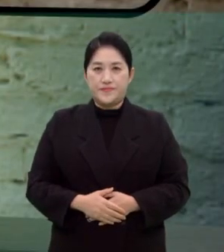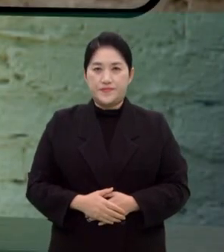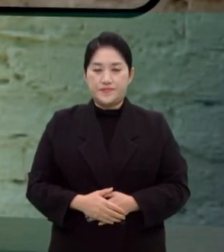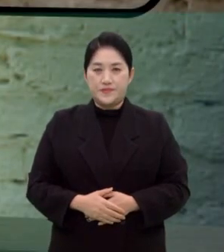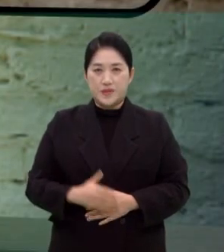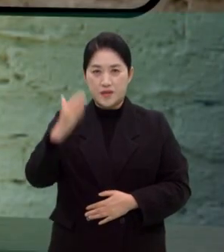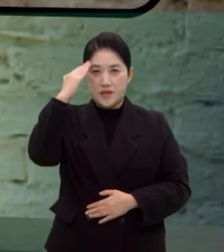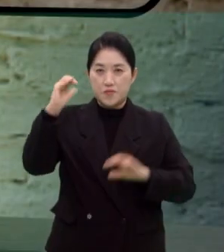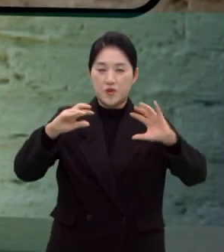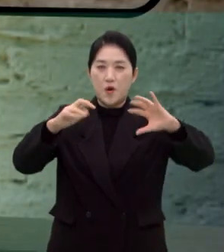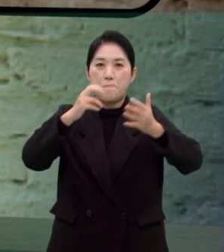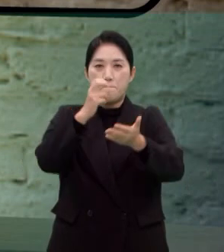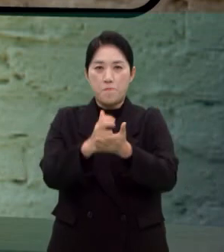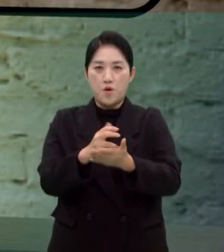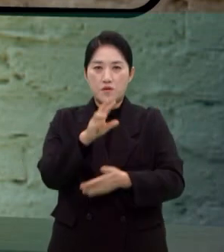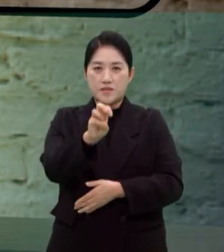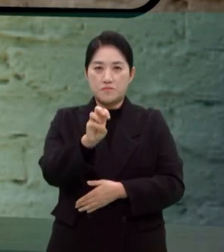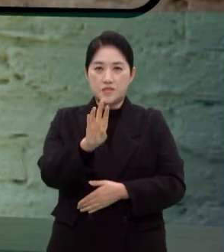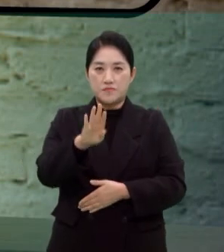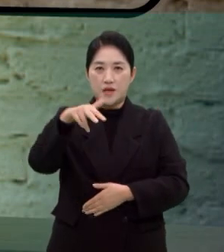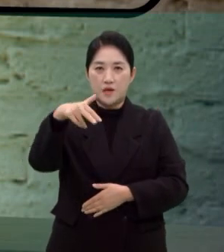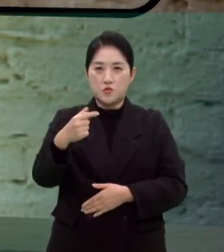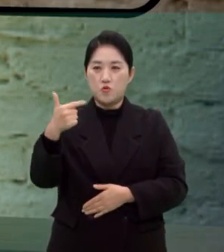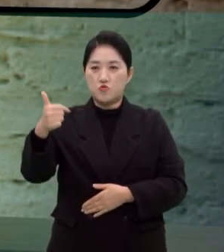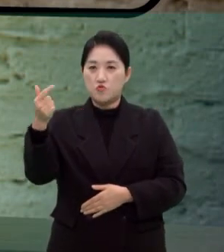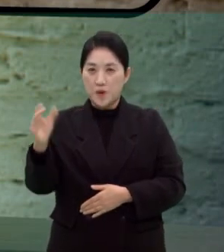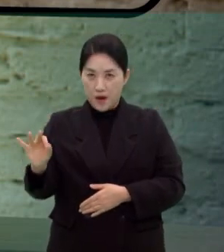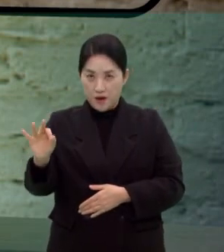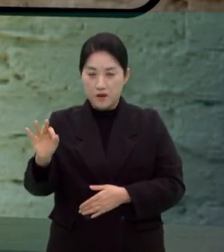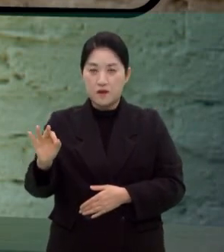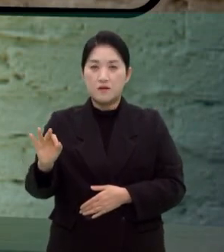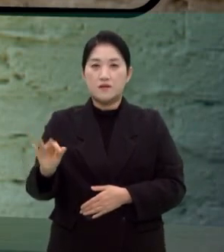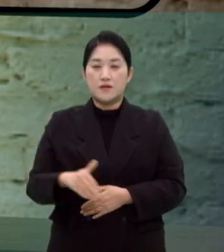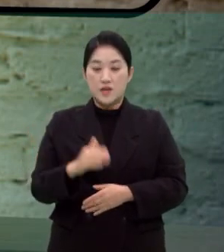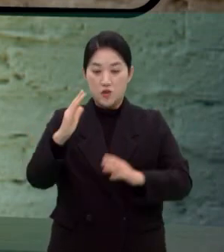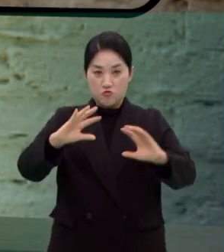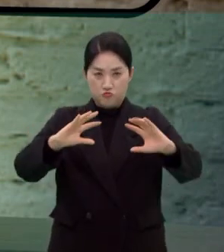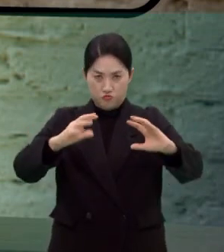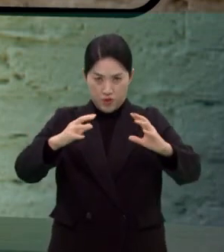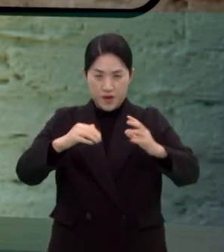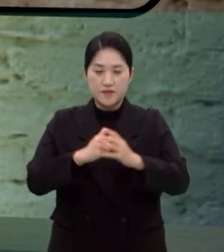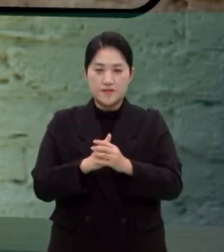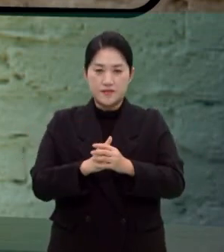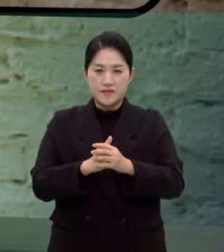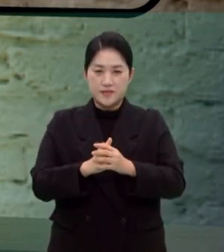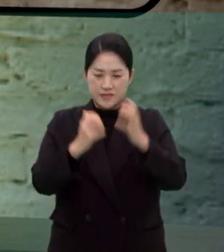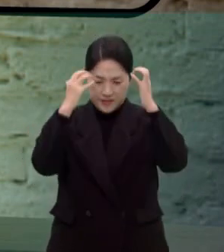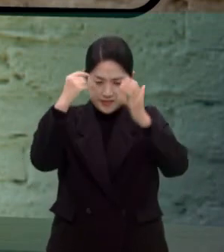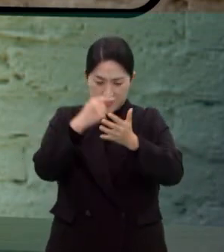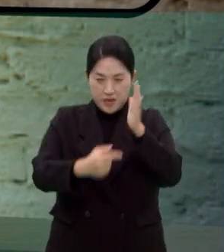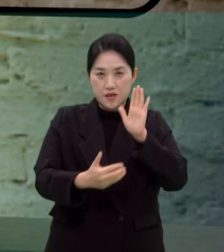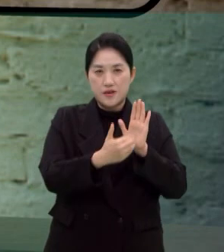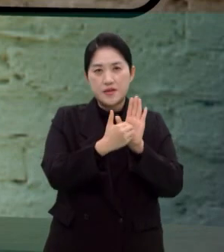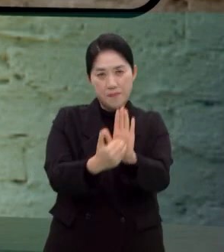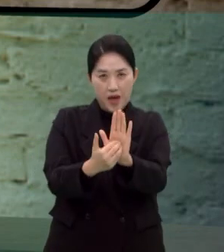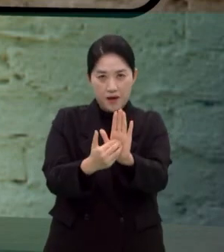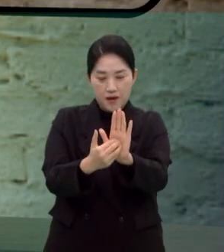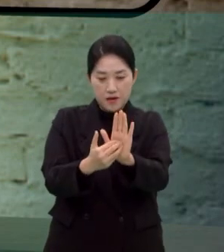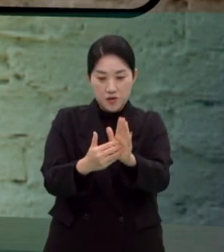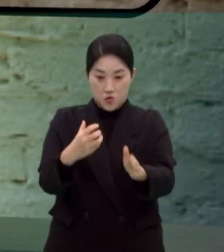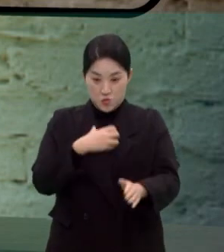대한민국 헌법 제34조 제6항을 보면 국가는 재해를 예방하고 그